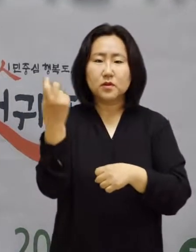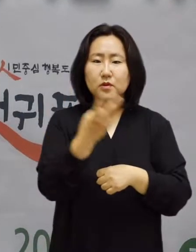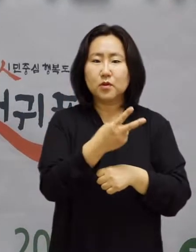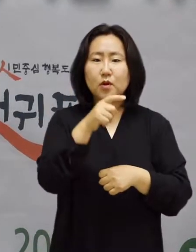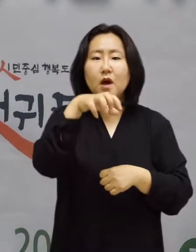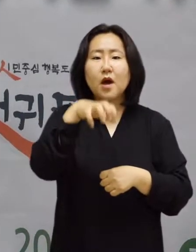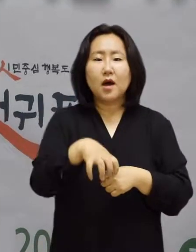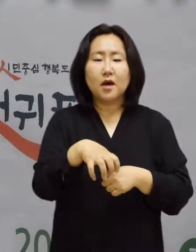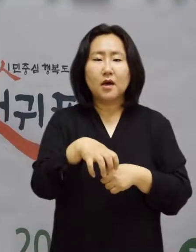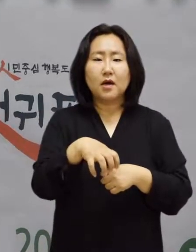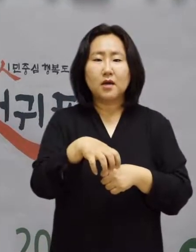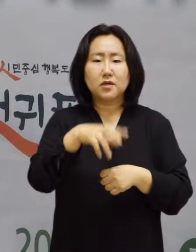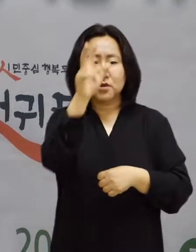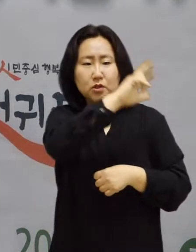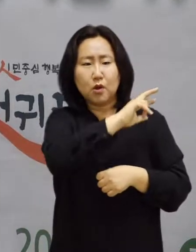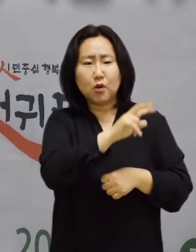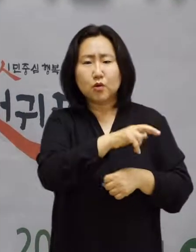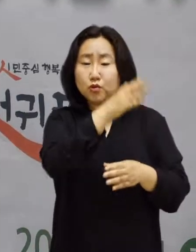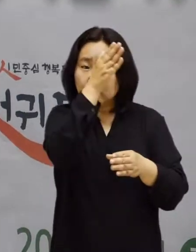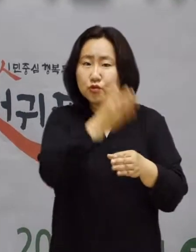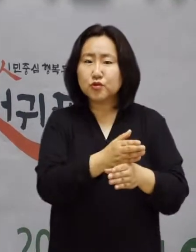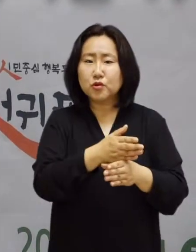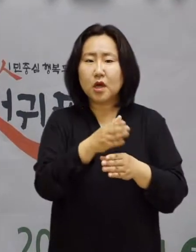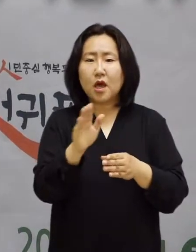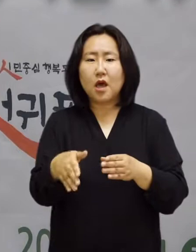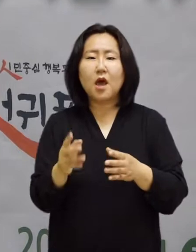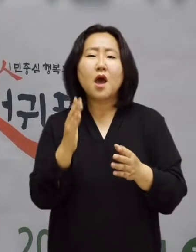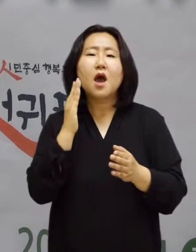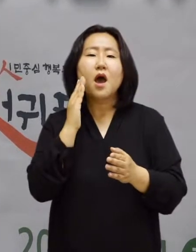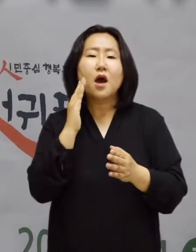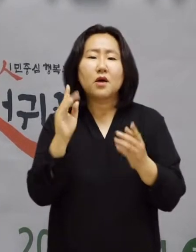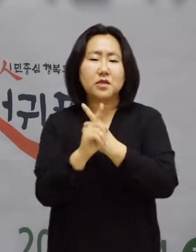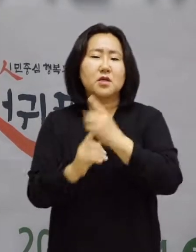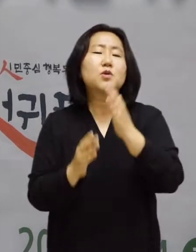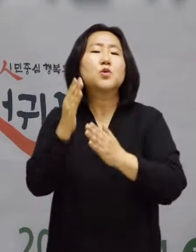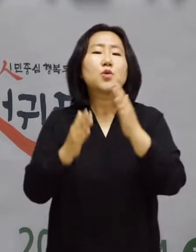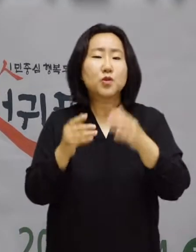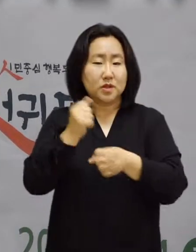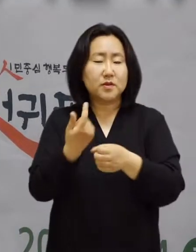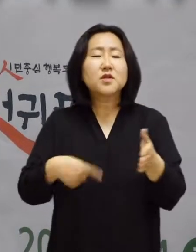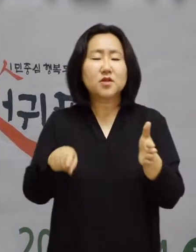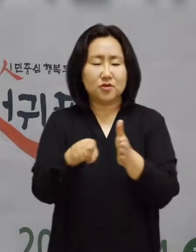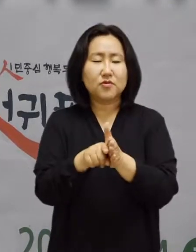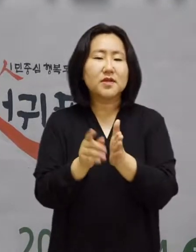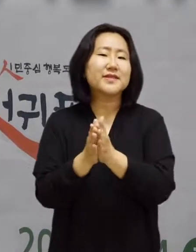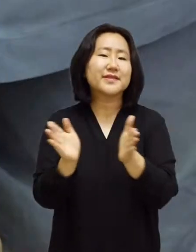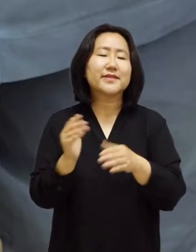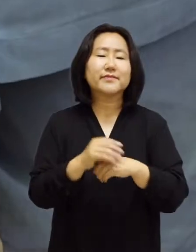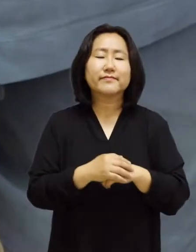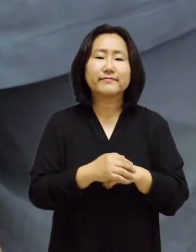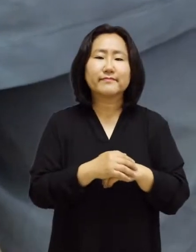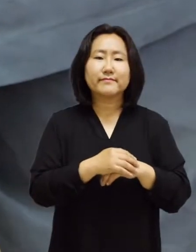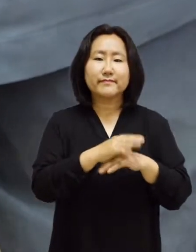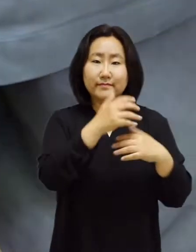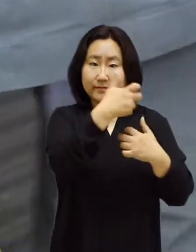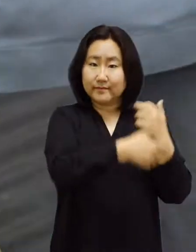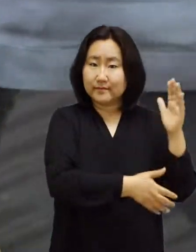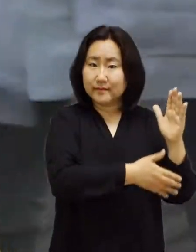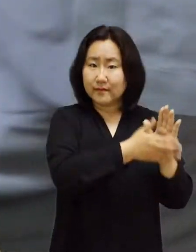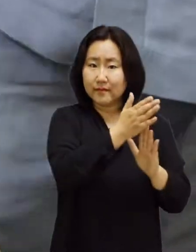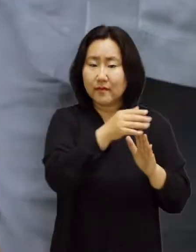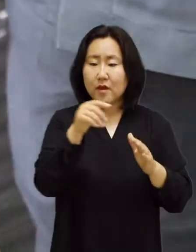이곳이 하나의 모범적인 전국에서 모범적인 힐링 도시로 만들기 위해서